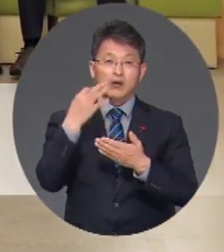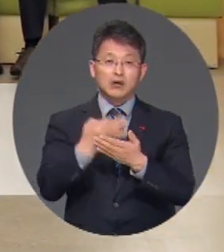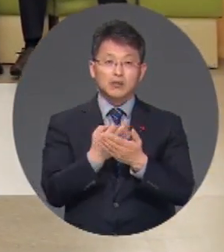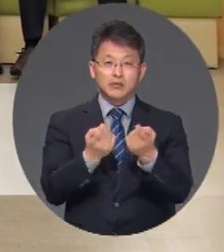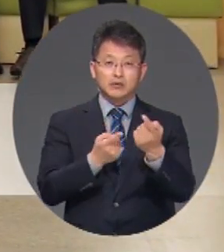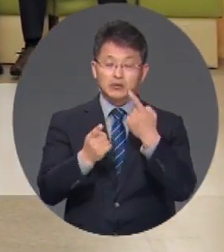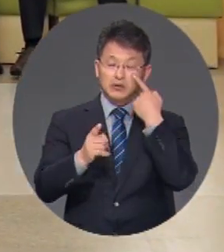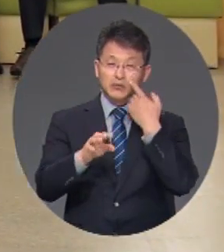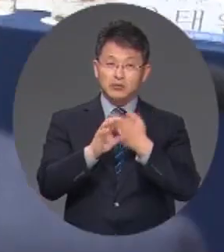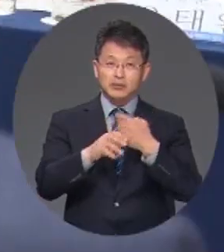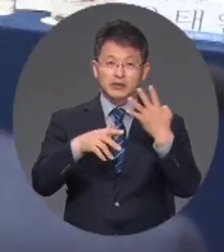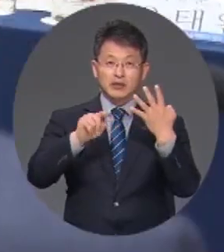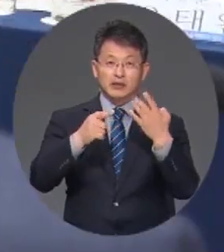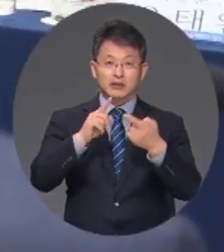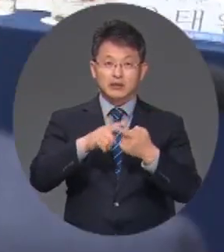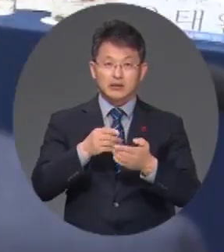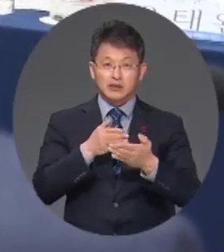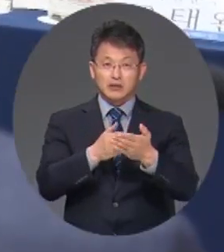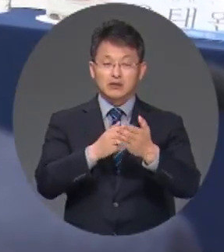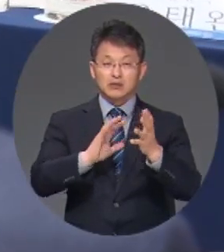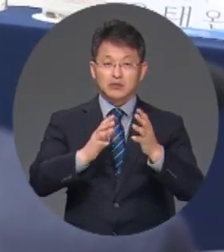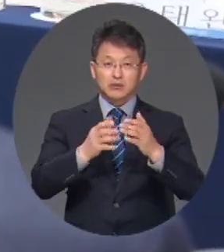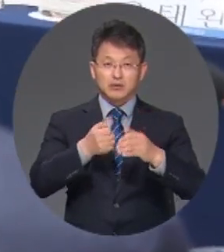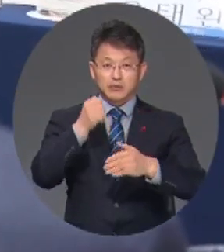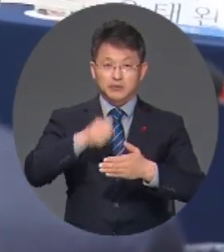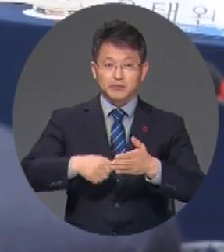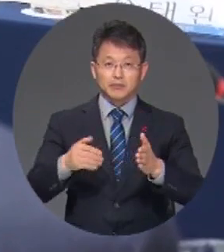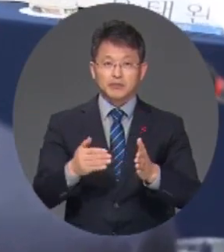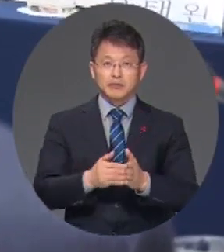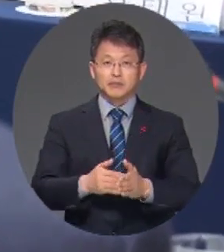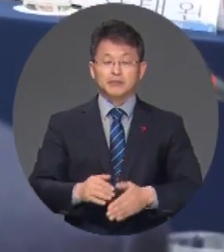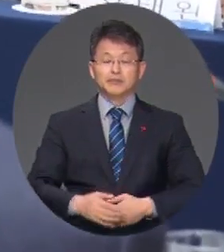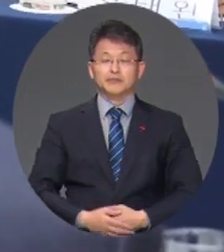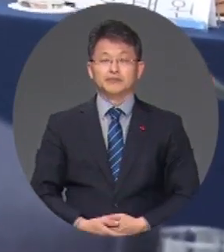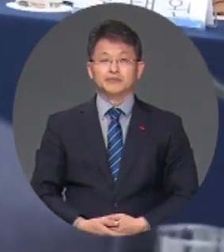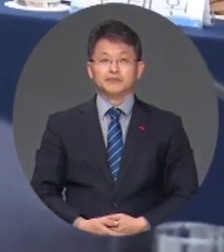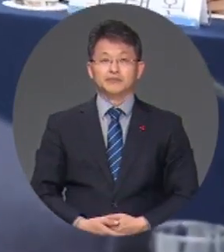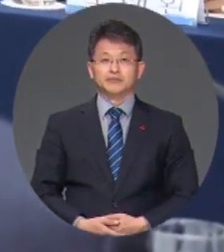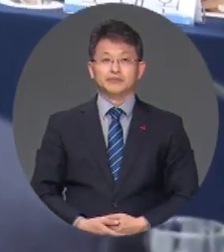급여비율 조정 등 내 건의 건의사항을 논의해서 통과시켰습니다